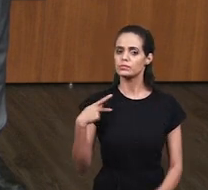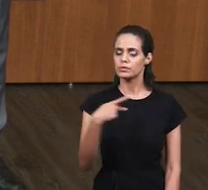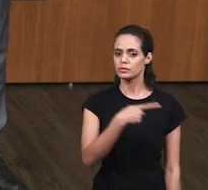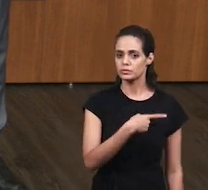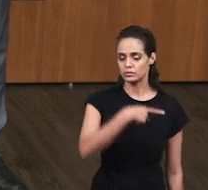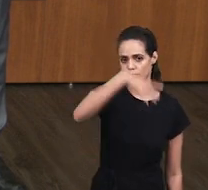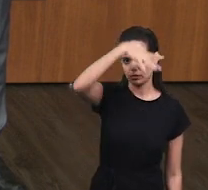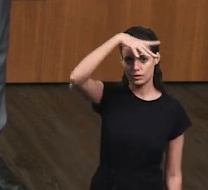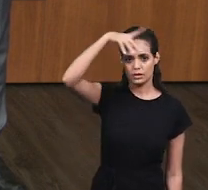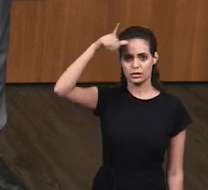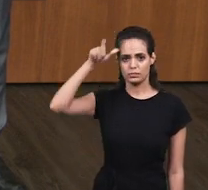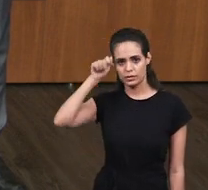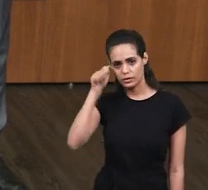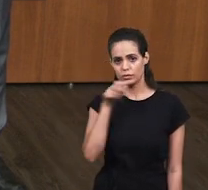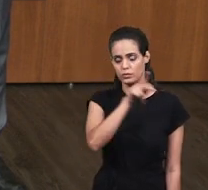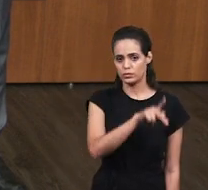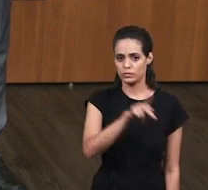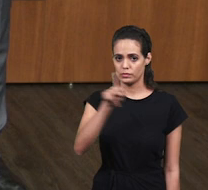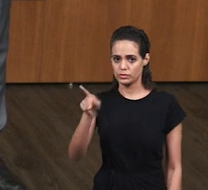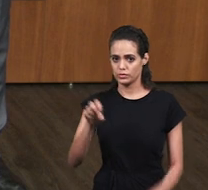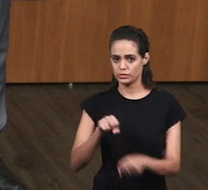de séminaire au Manaïm.